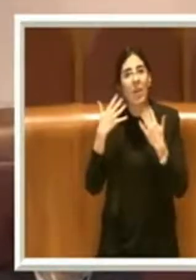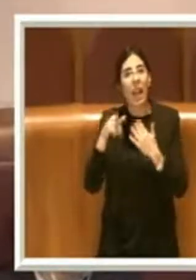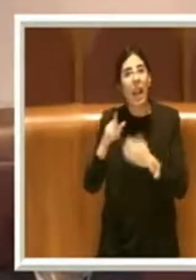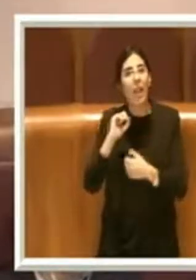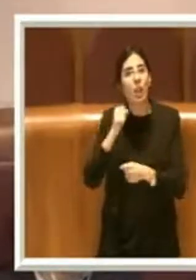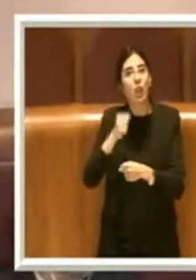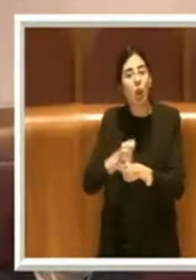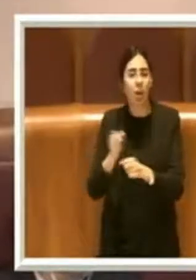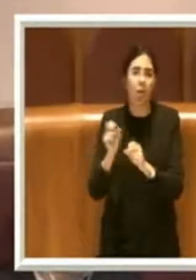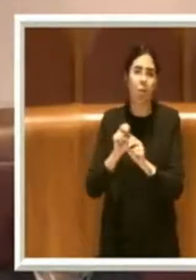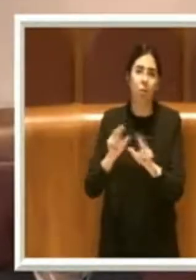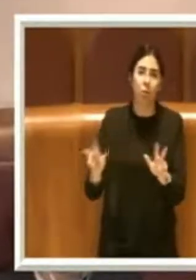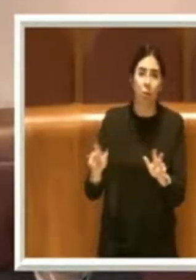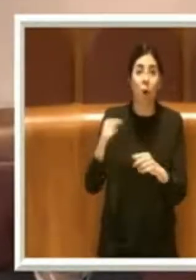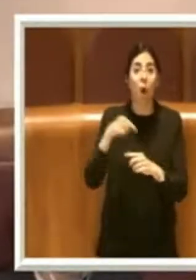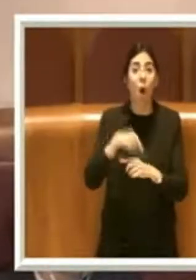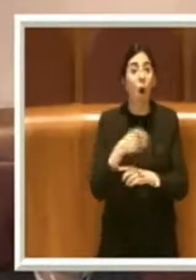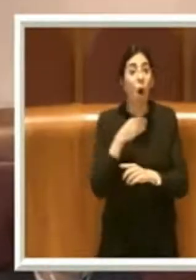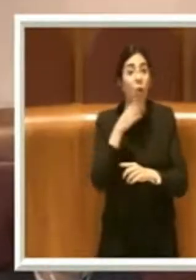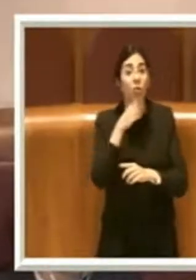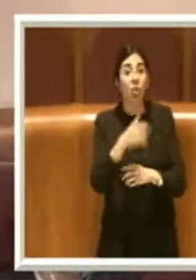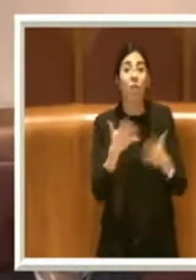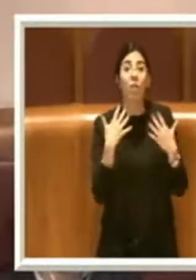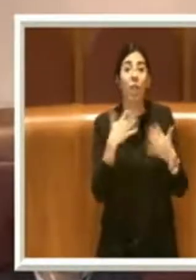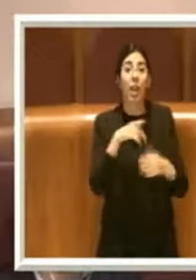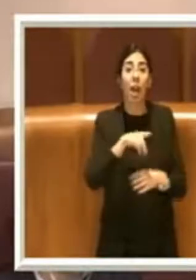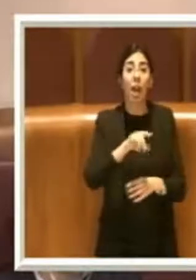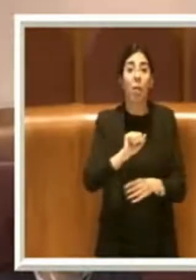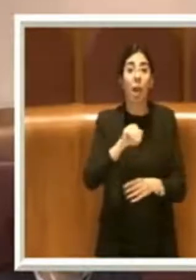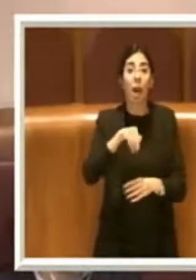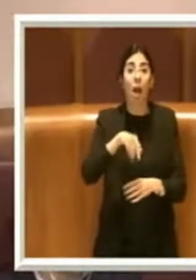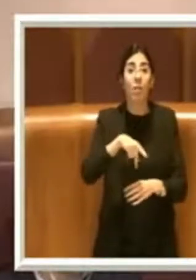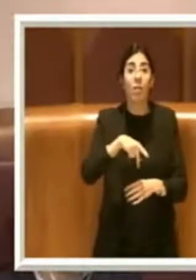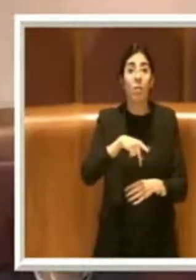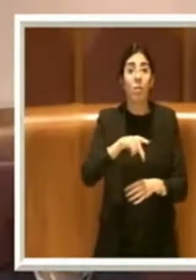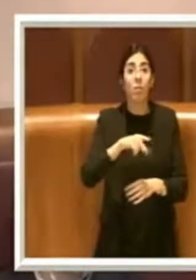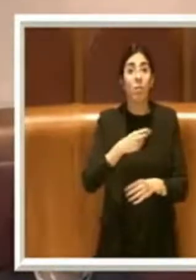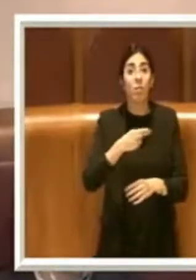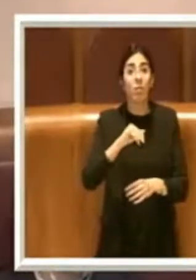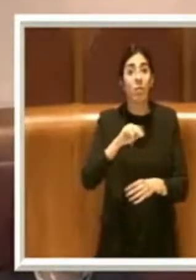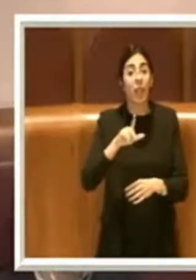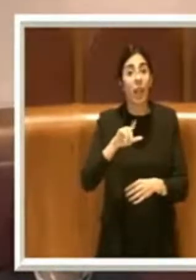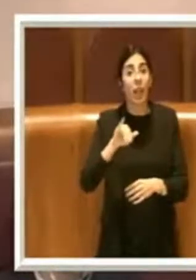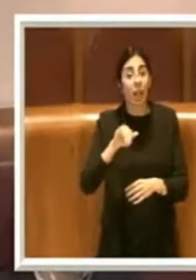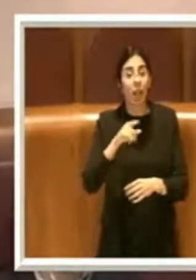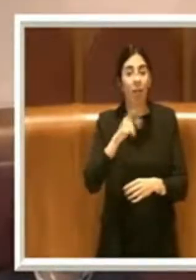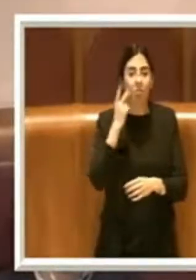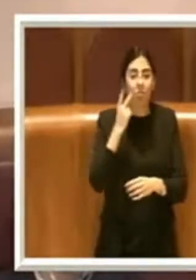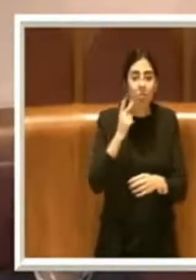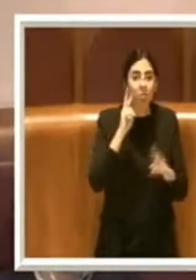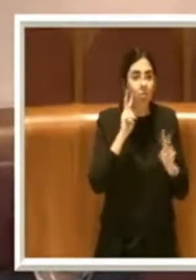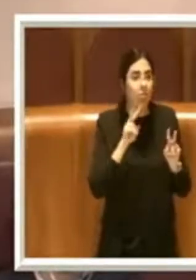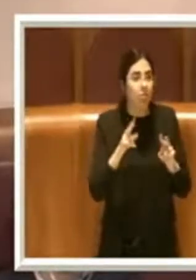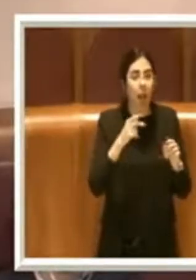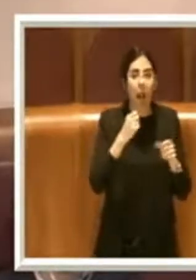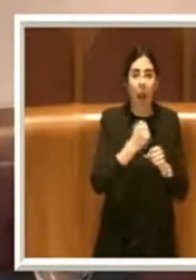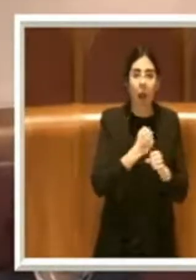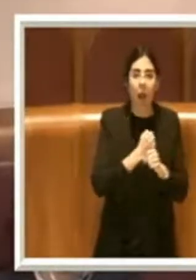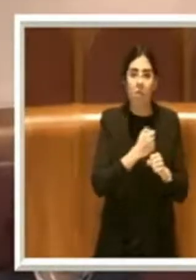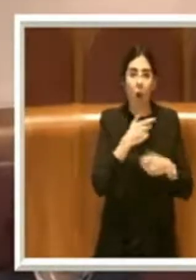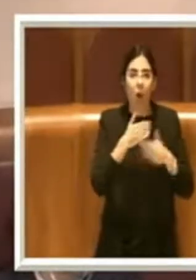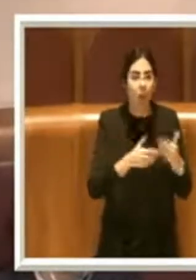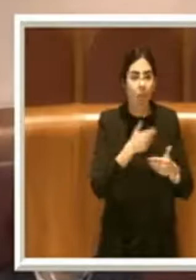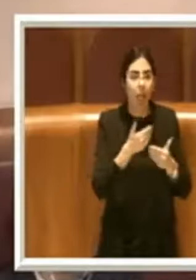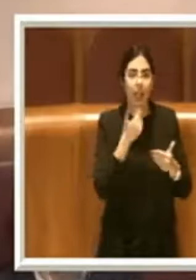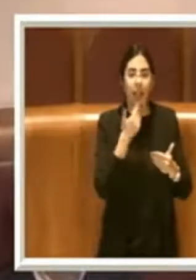vedere, se oggi andate a Villa Panfili, oggi ci sono stato per vedere i lavori che stiamo portando avanti con l'appalto di